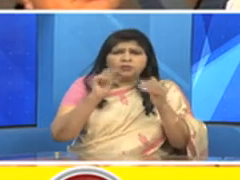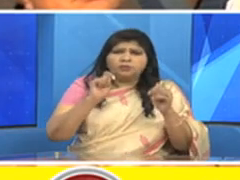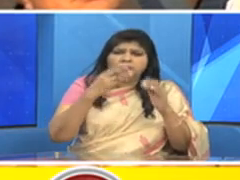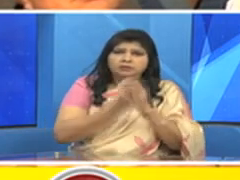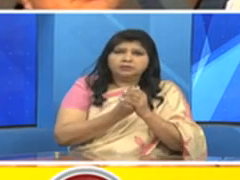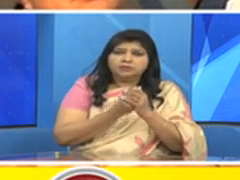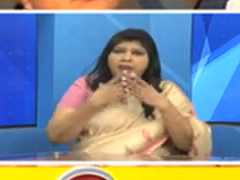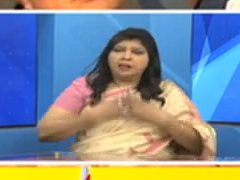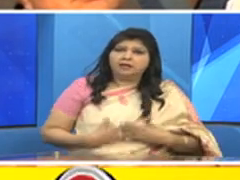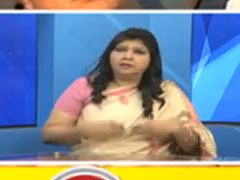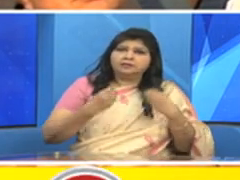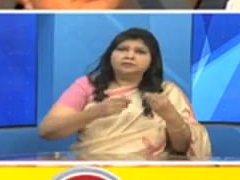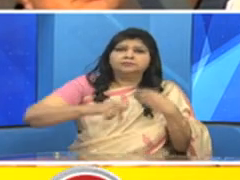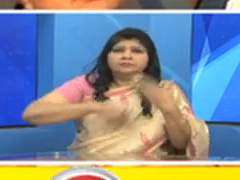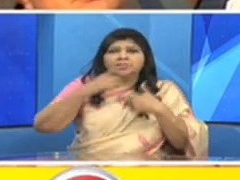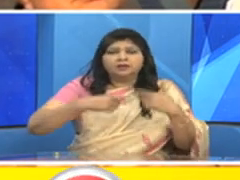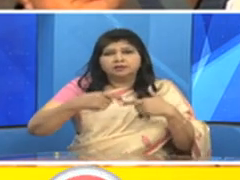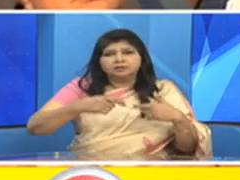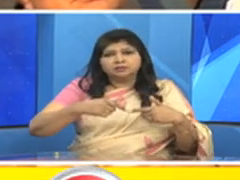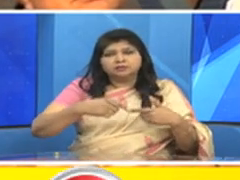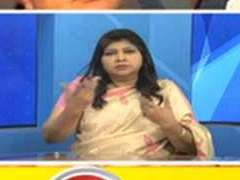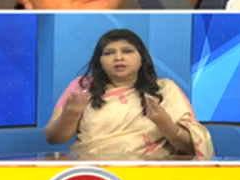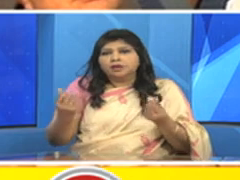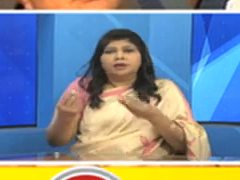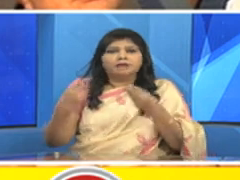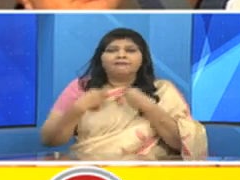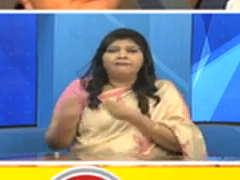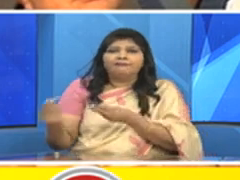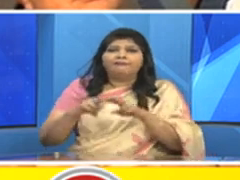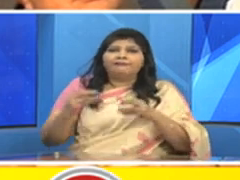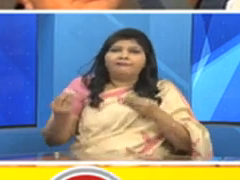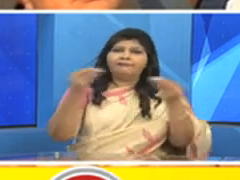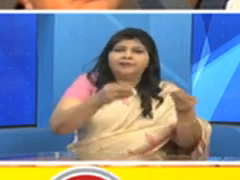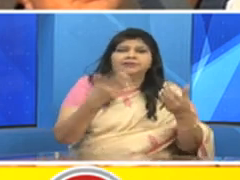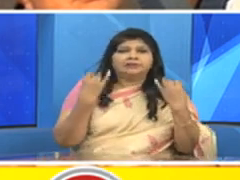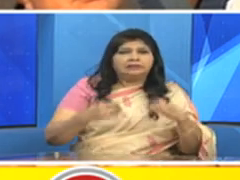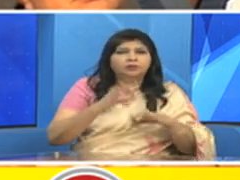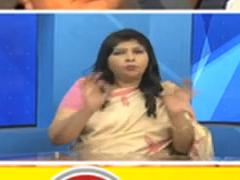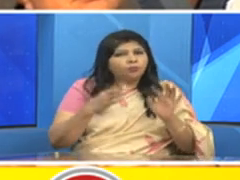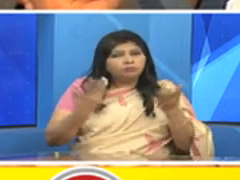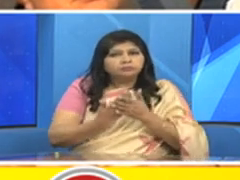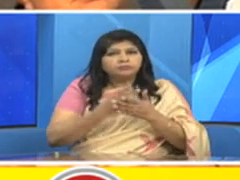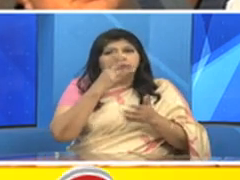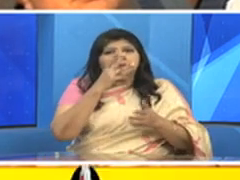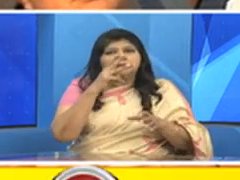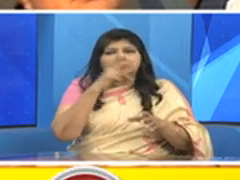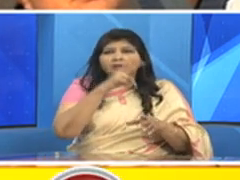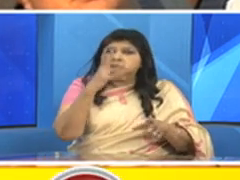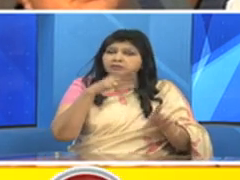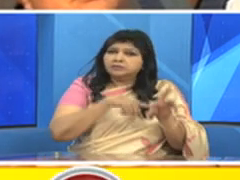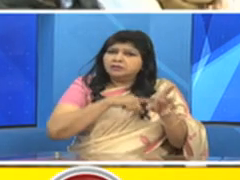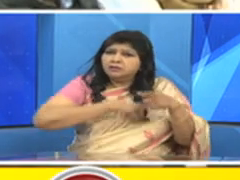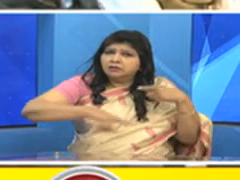का मतलब था हर बुनियादी सुविधा से वंचित होना। 23 साल तक न घर, न